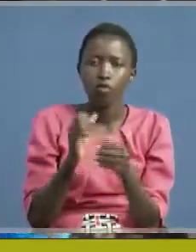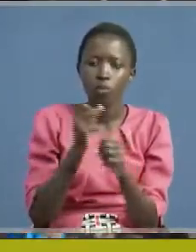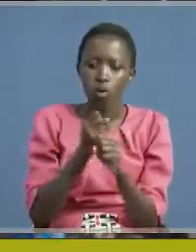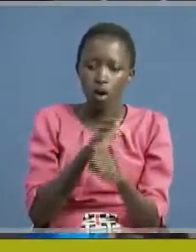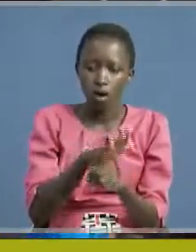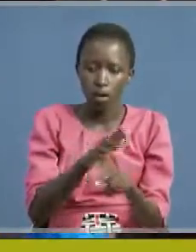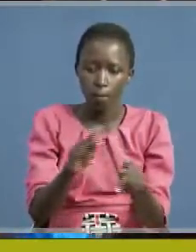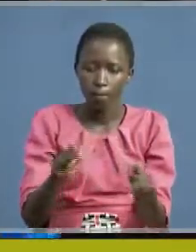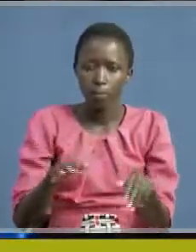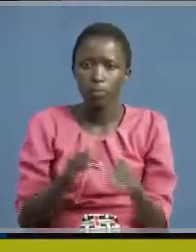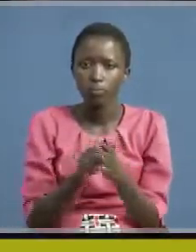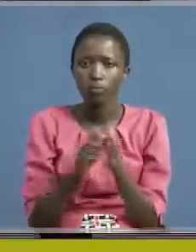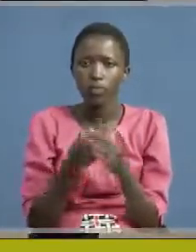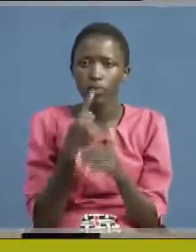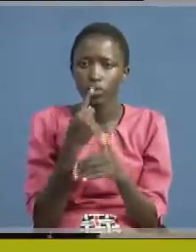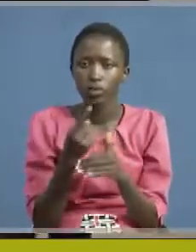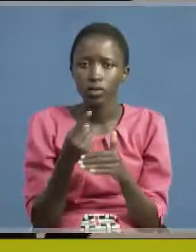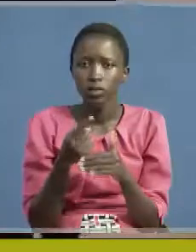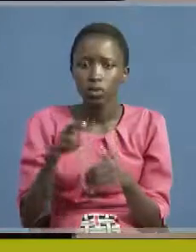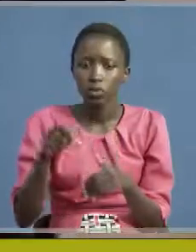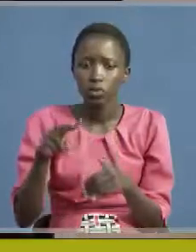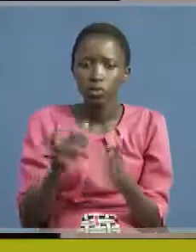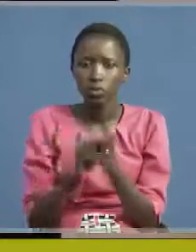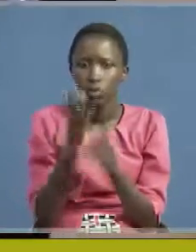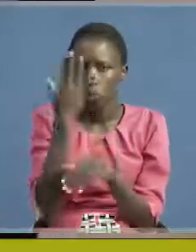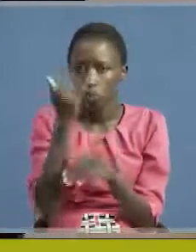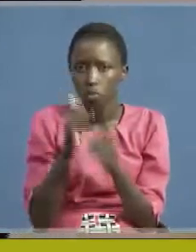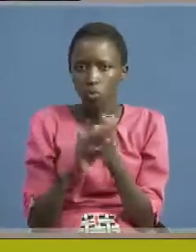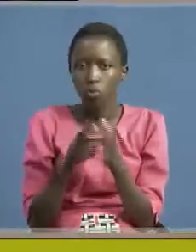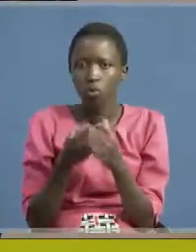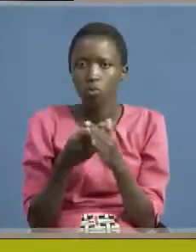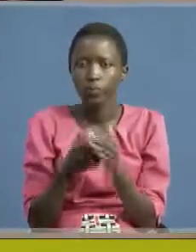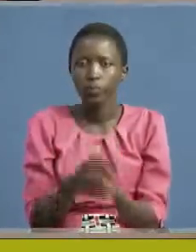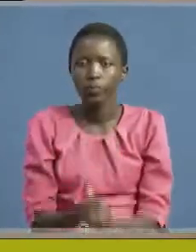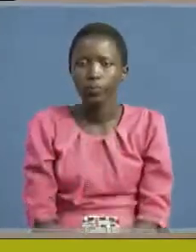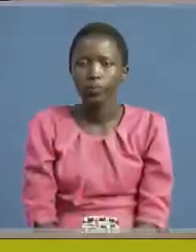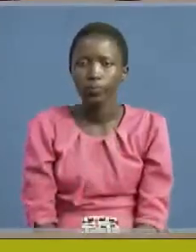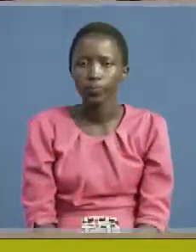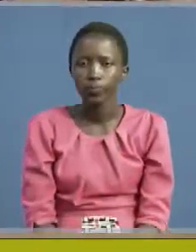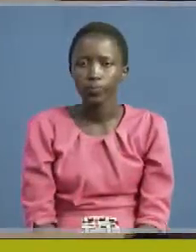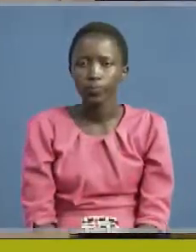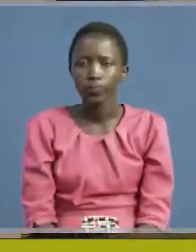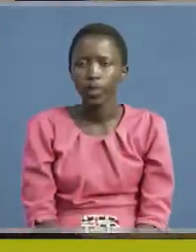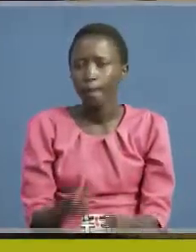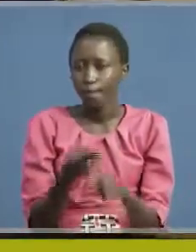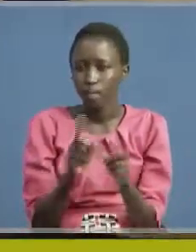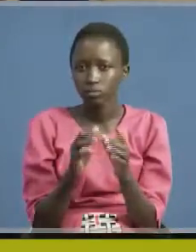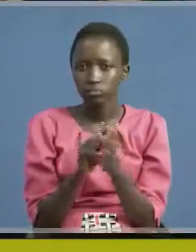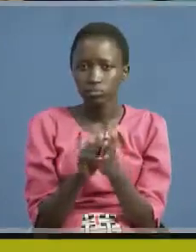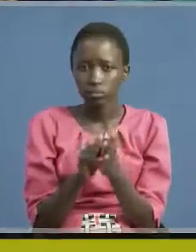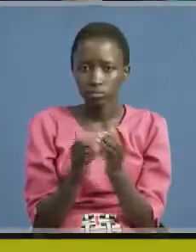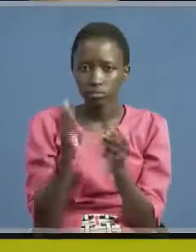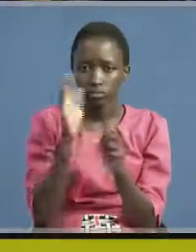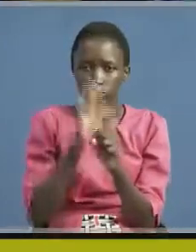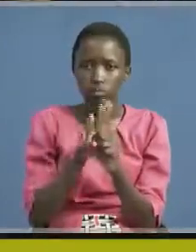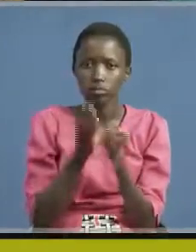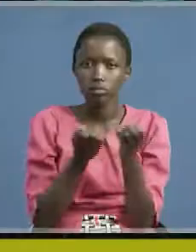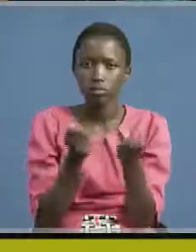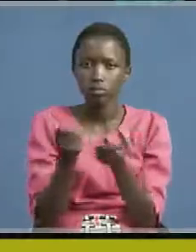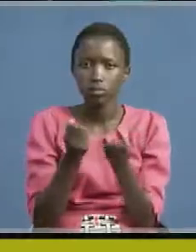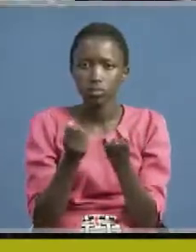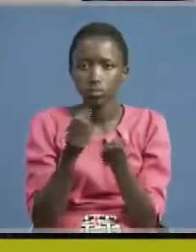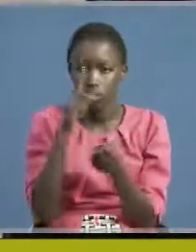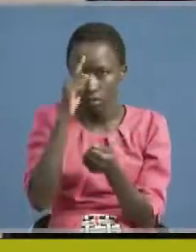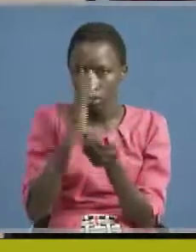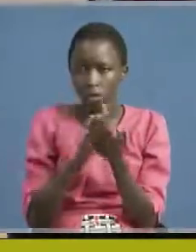kazi, wenyewe wakiita mgulami kwa maana ya kupiga milundi. Hata hivyo, madereva wengi wanaamini kuwa hii